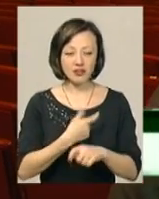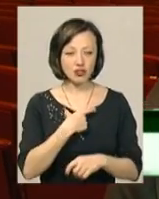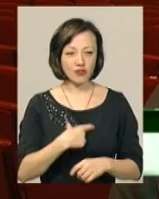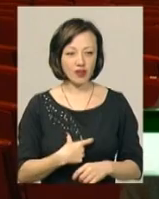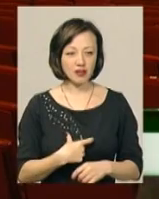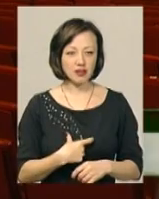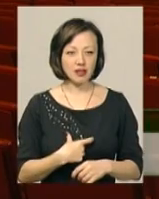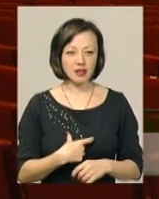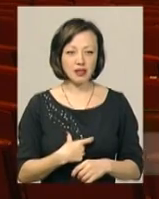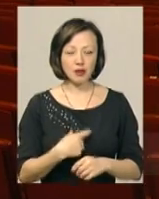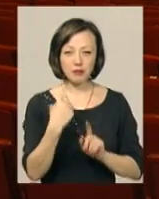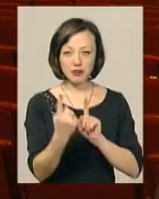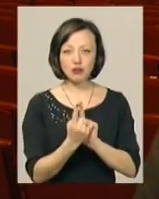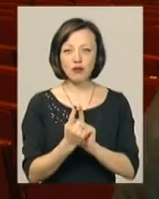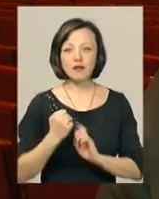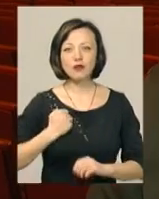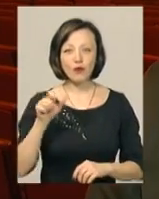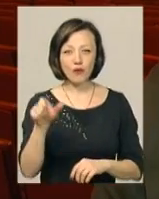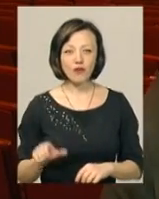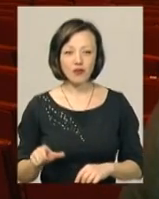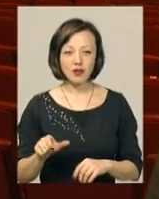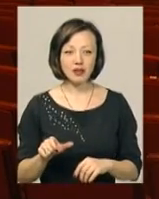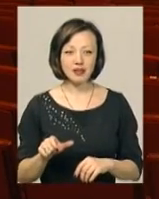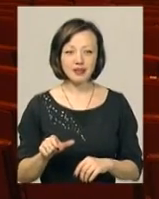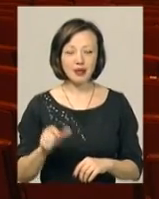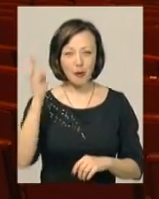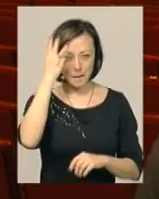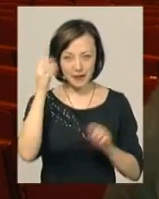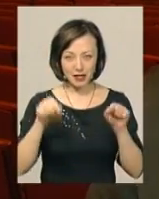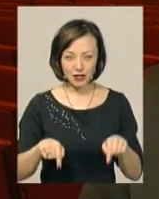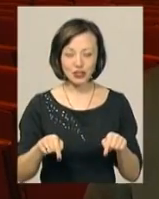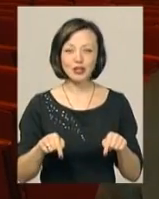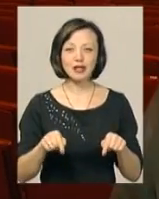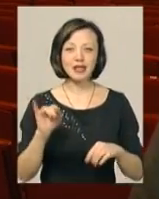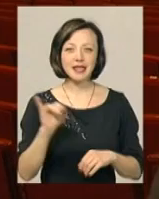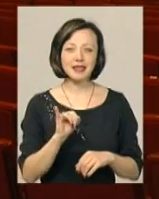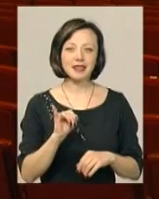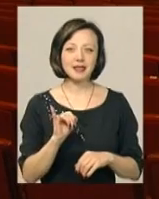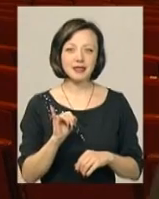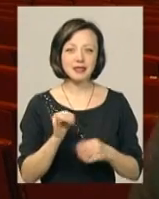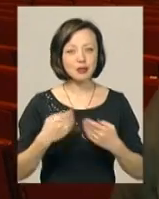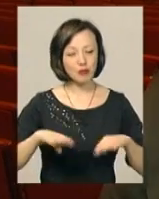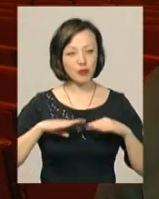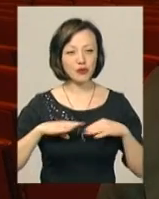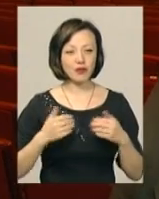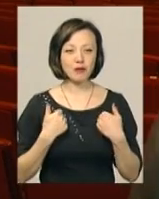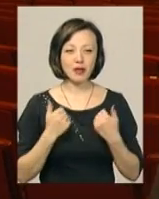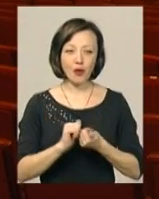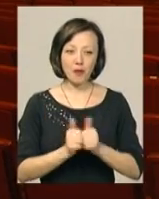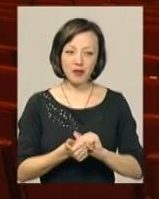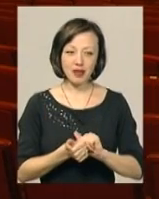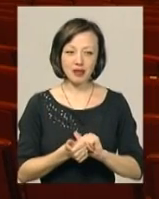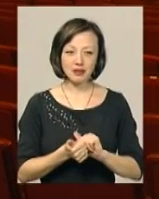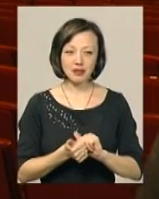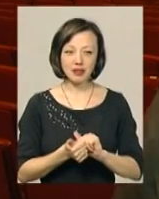нібельонова, і підійшов до мене один з військовослужбовців спецпризначенців, до речі, Хмельниччини, і якби запропонував мені обмінятися